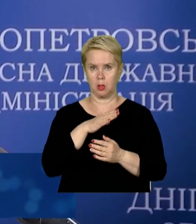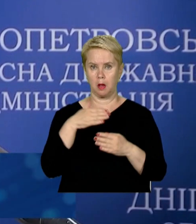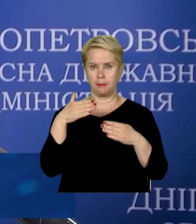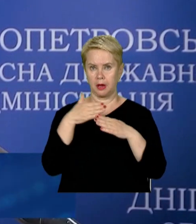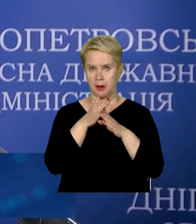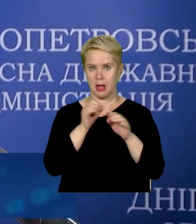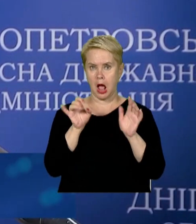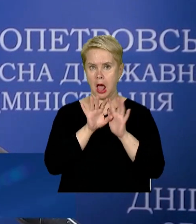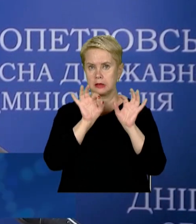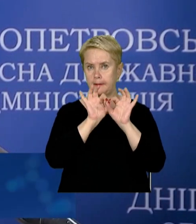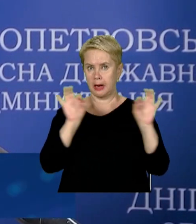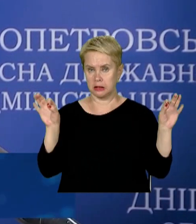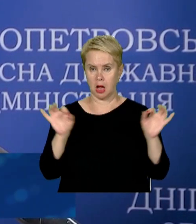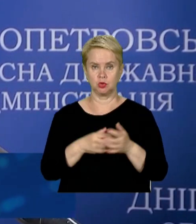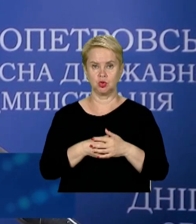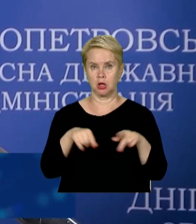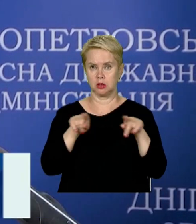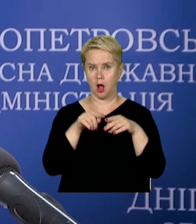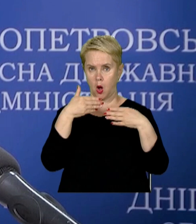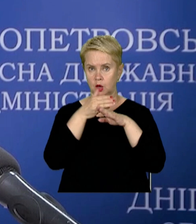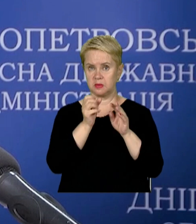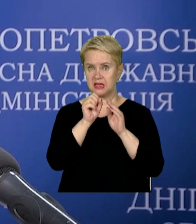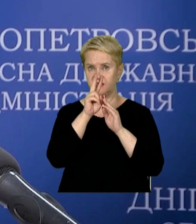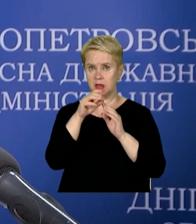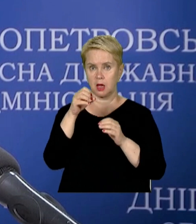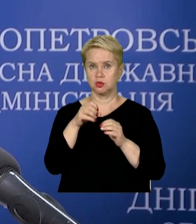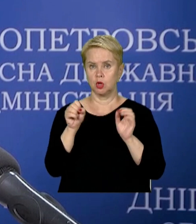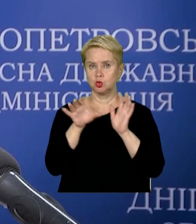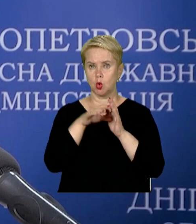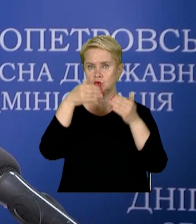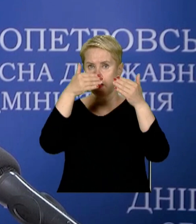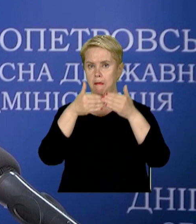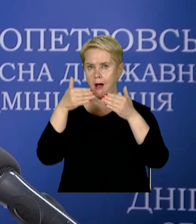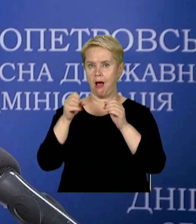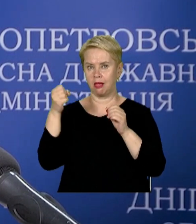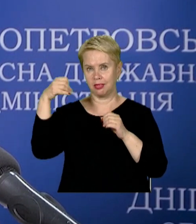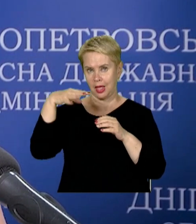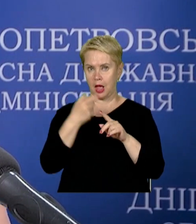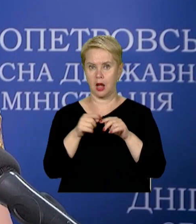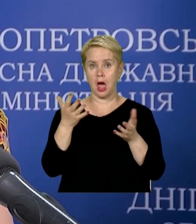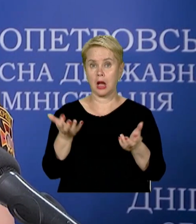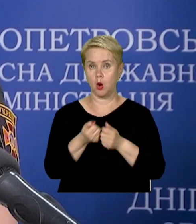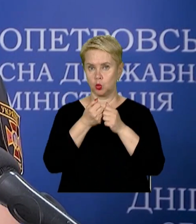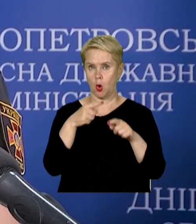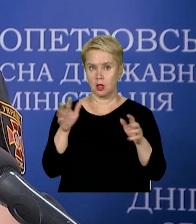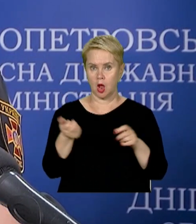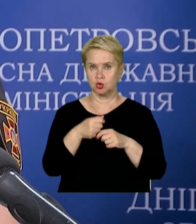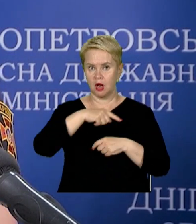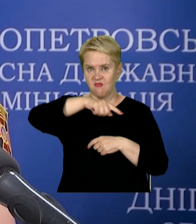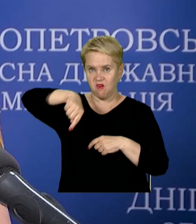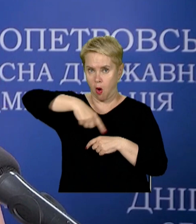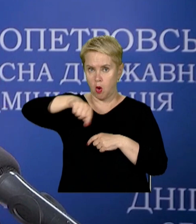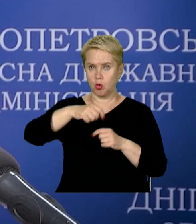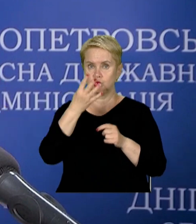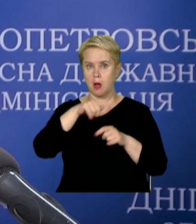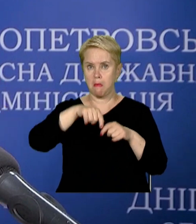лінія електропередач. Також розбито 12 сонячних панелей. Поряд рятувальники знайшли воронку діаметром 4